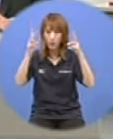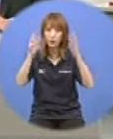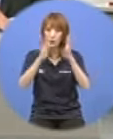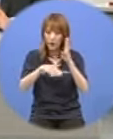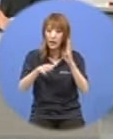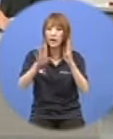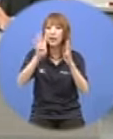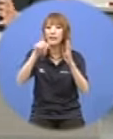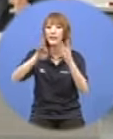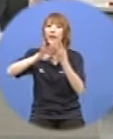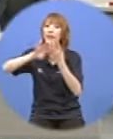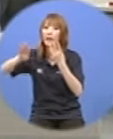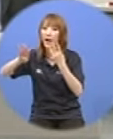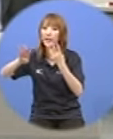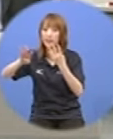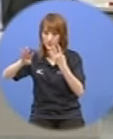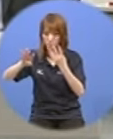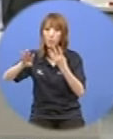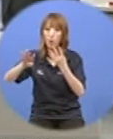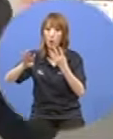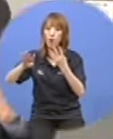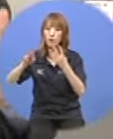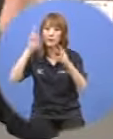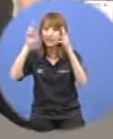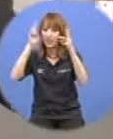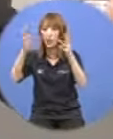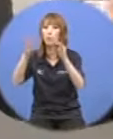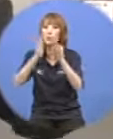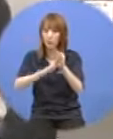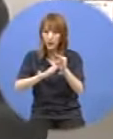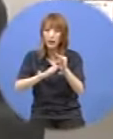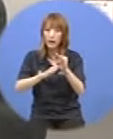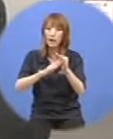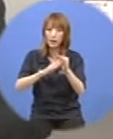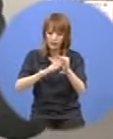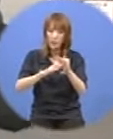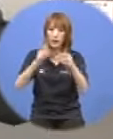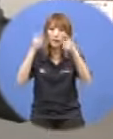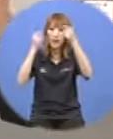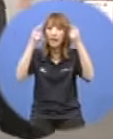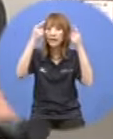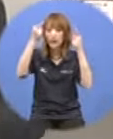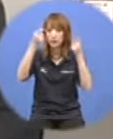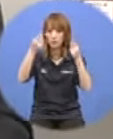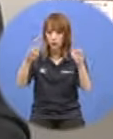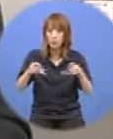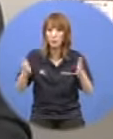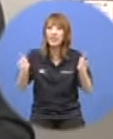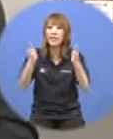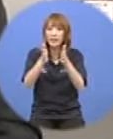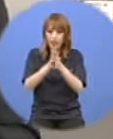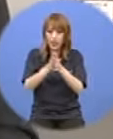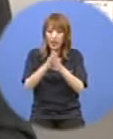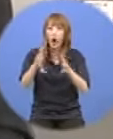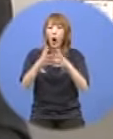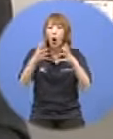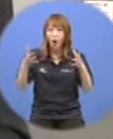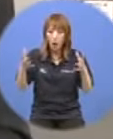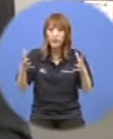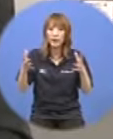企業も巻き込んで、県内の中小企業、それから県内外の大学なんか巻き込んで、ビッグプロジェクトを作って、それ